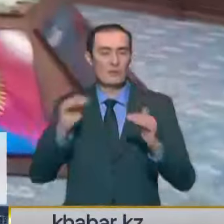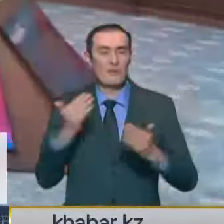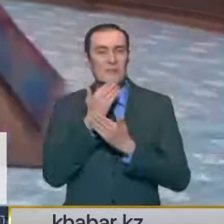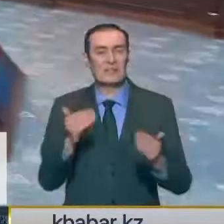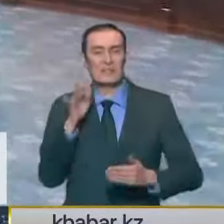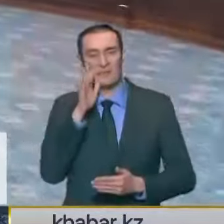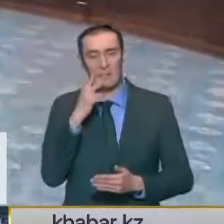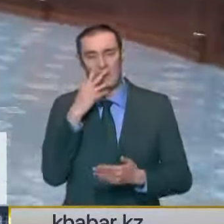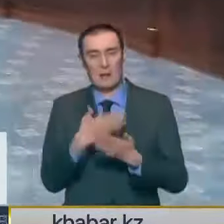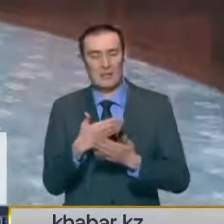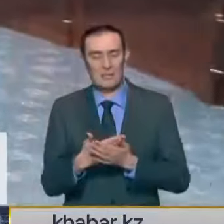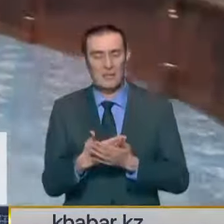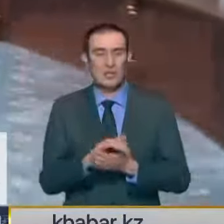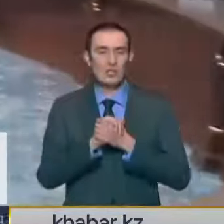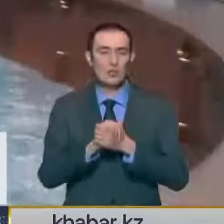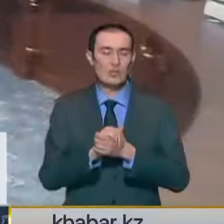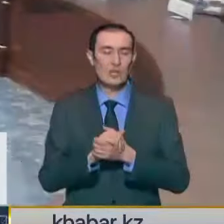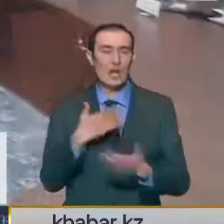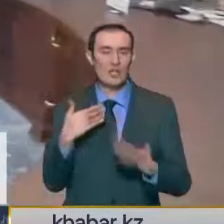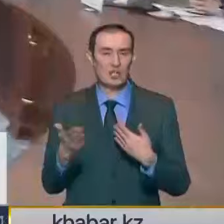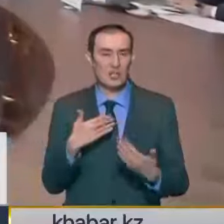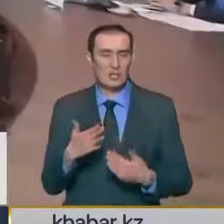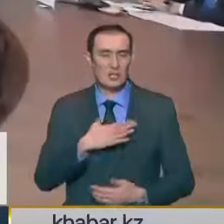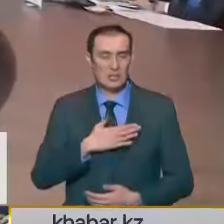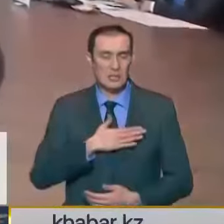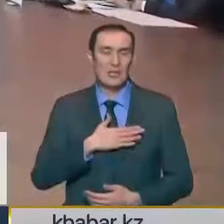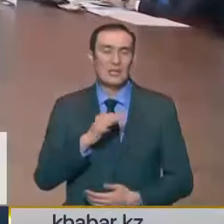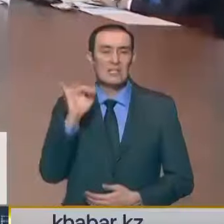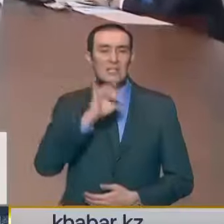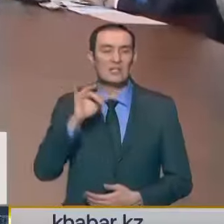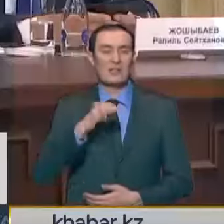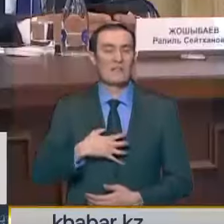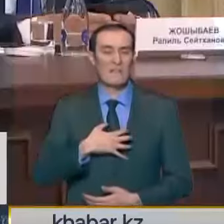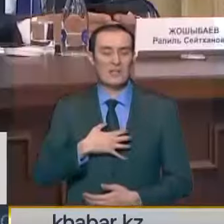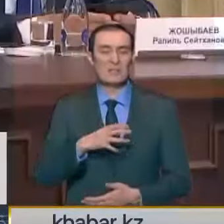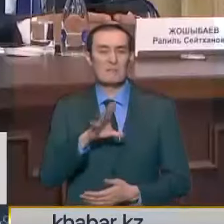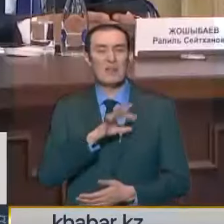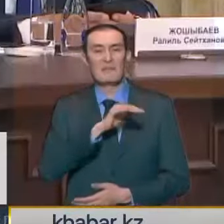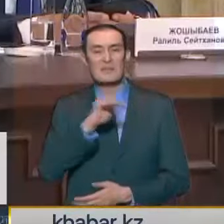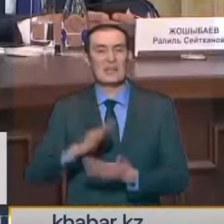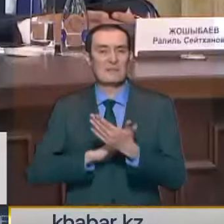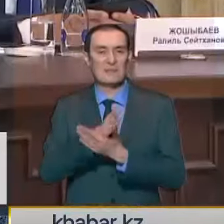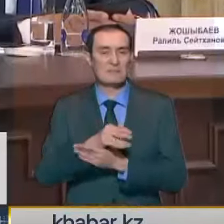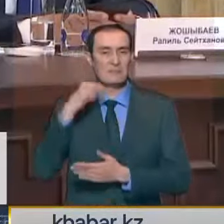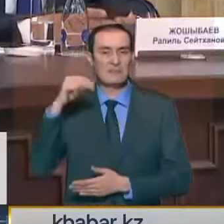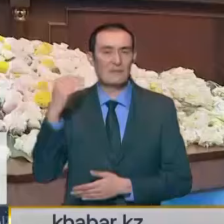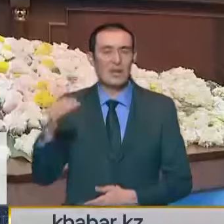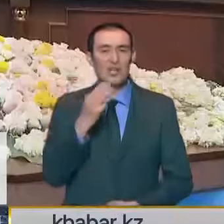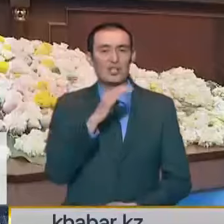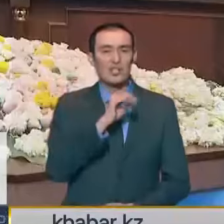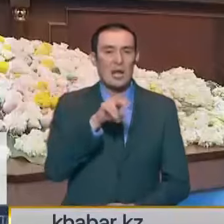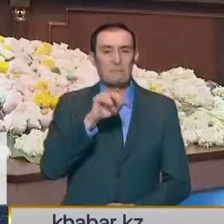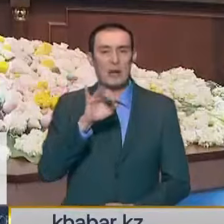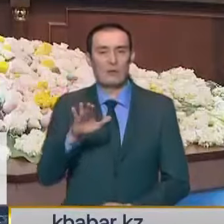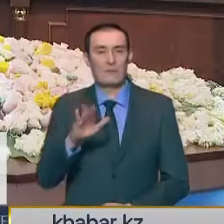последние годы ярко демонстрируют союзнических характер нашего сотрудничества историческое значение имел официальный визит президента садра жапарова в